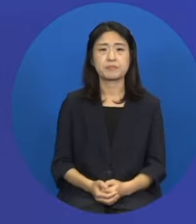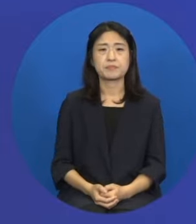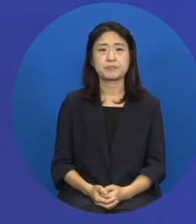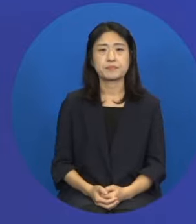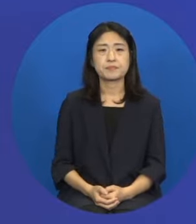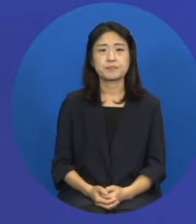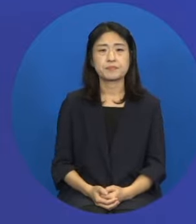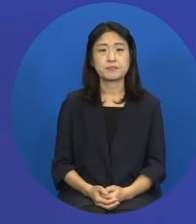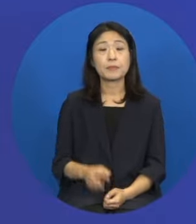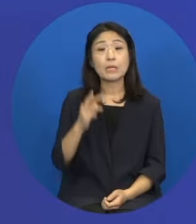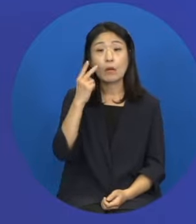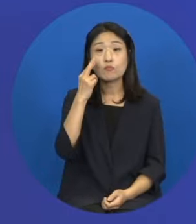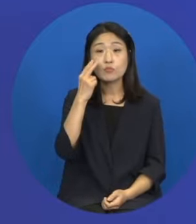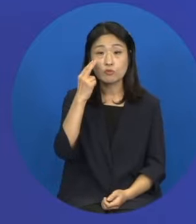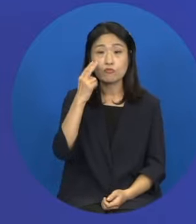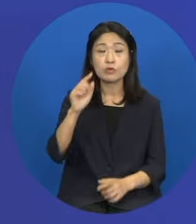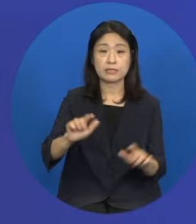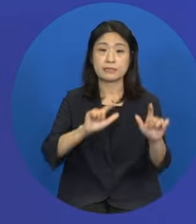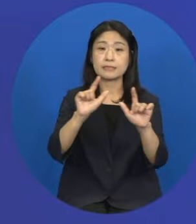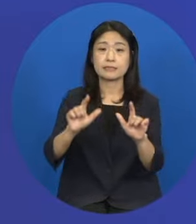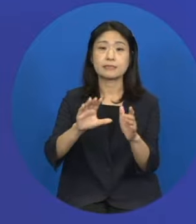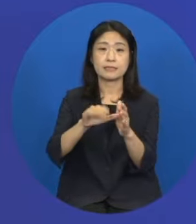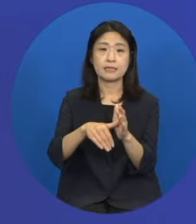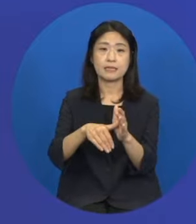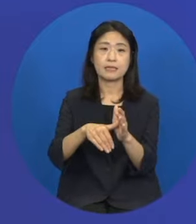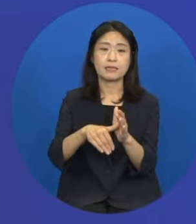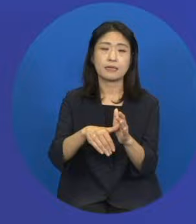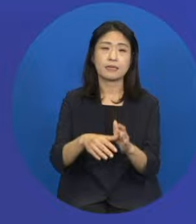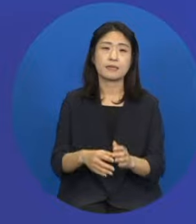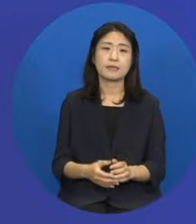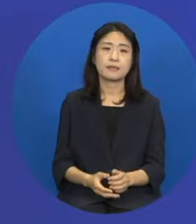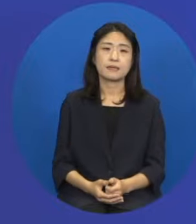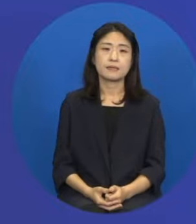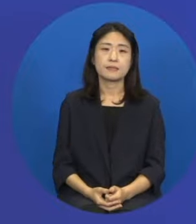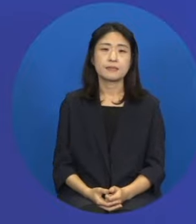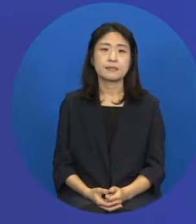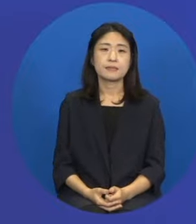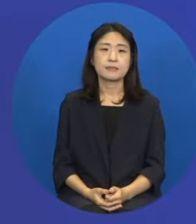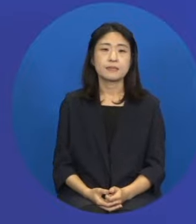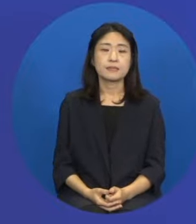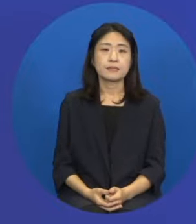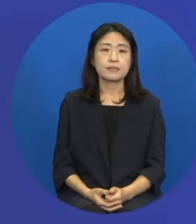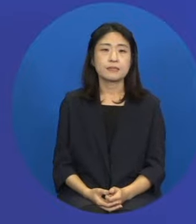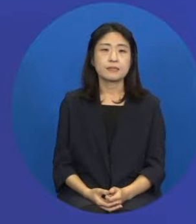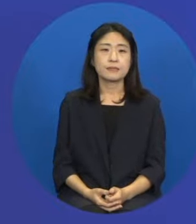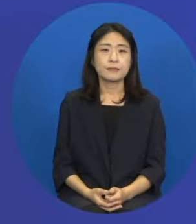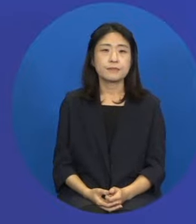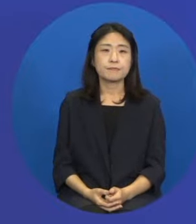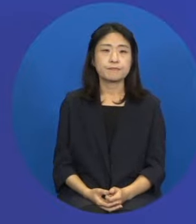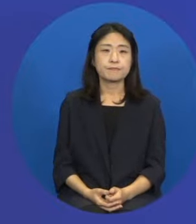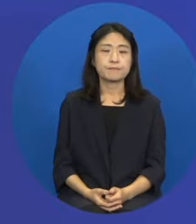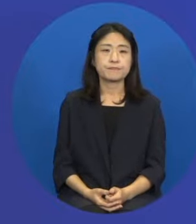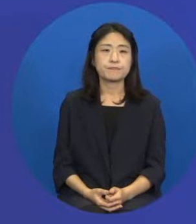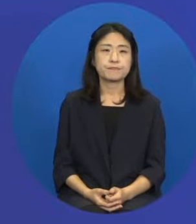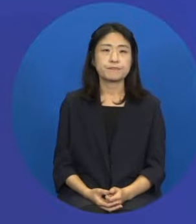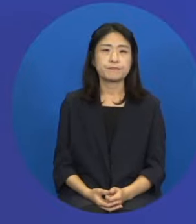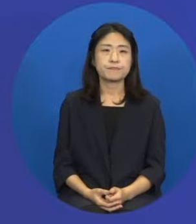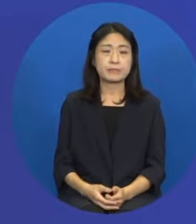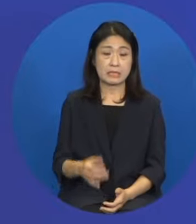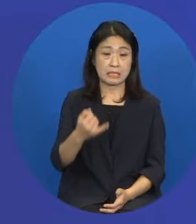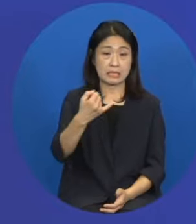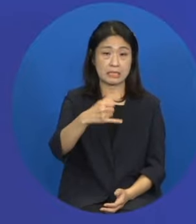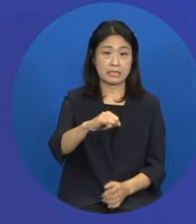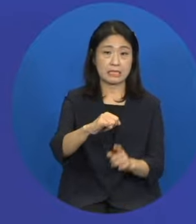미국에 있을 때 제가 몇 번 말씀드렸지만 제 딸 친구 한 명이 여자아이인데 자꾸